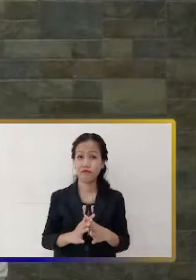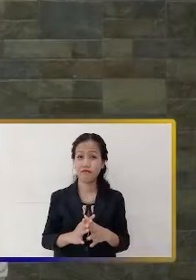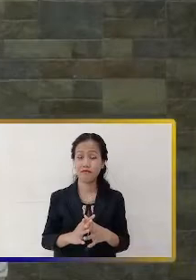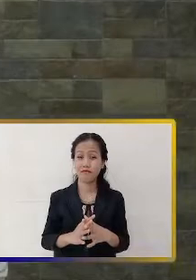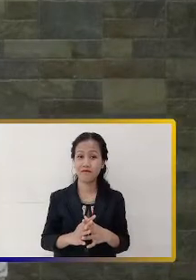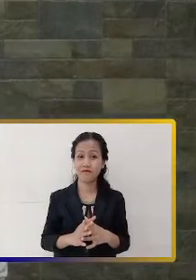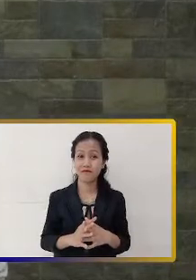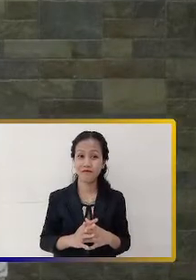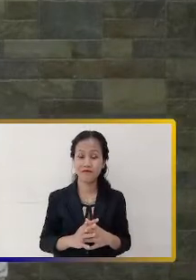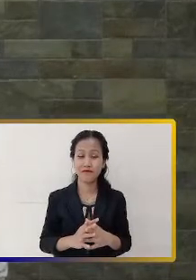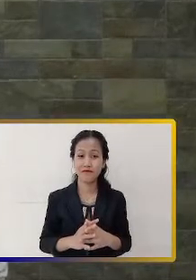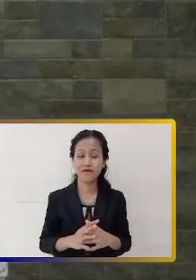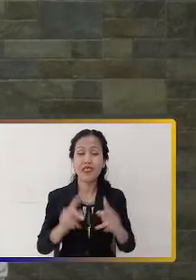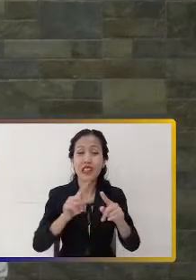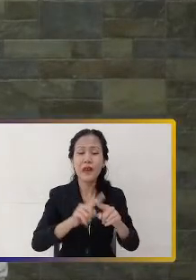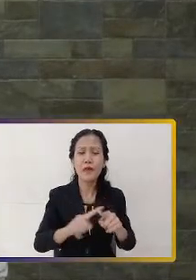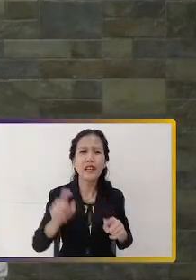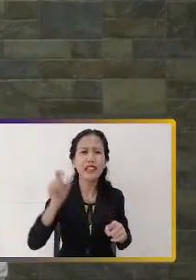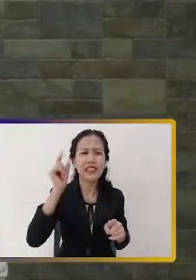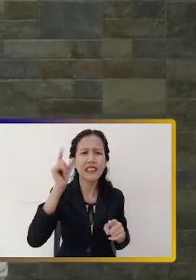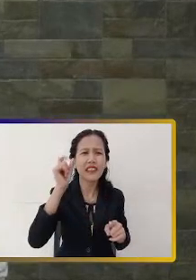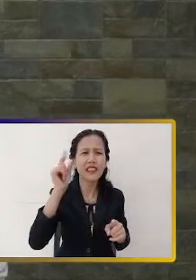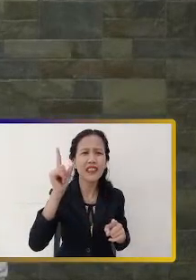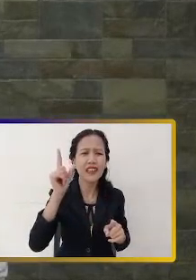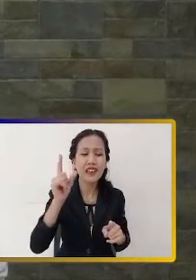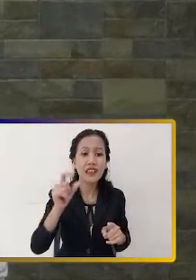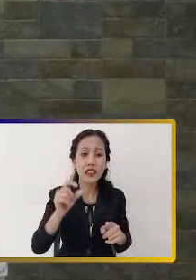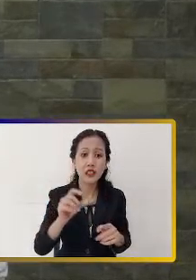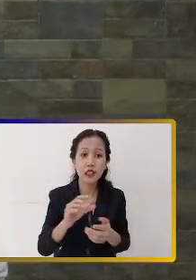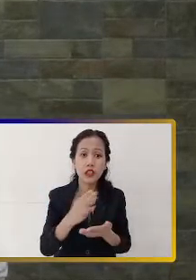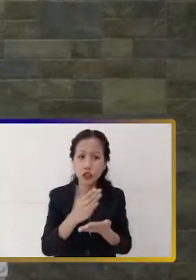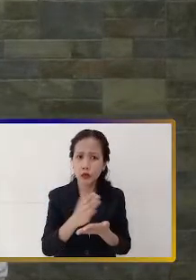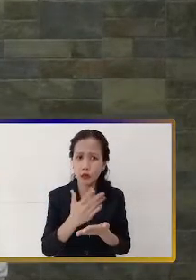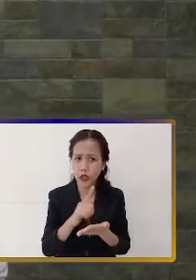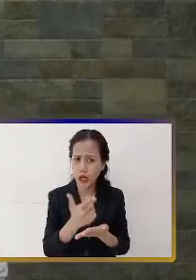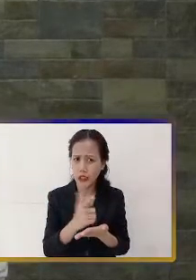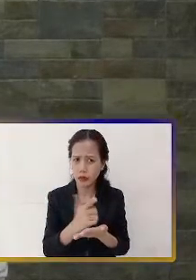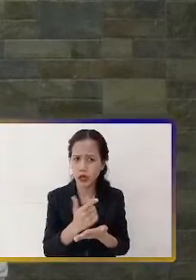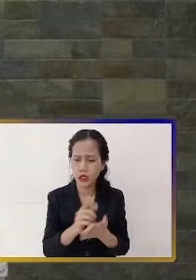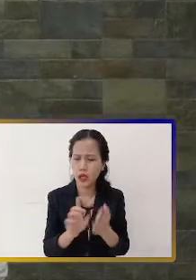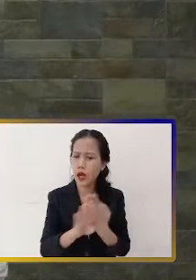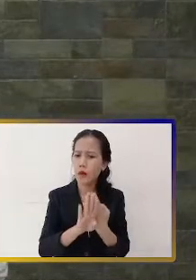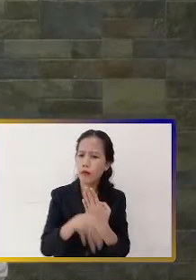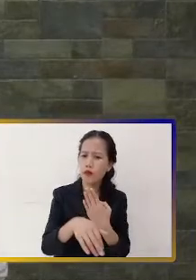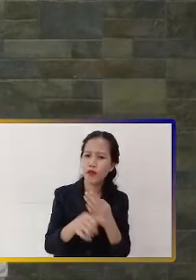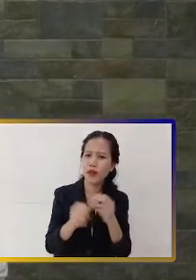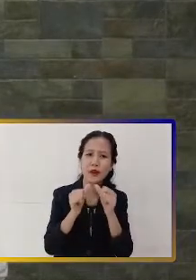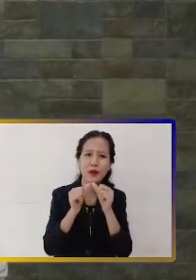Pero mga kapatid, ang nais ng Panginoon ay soul winning bago blessing.